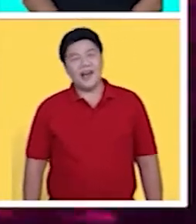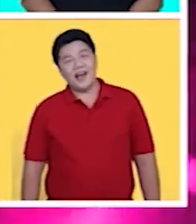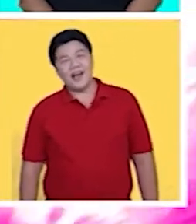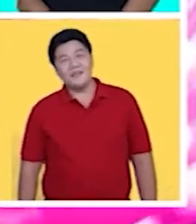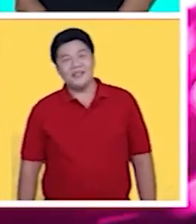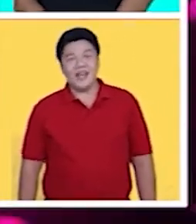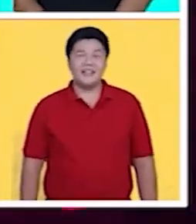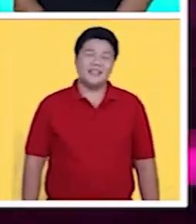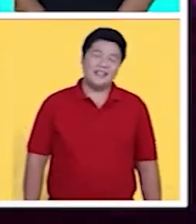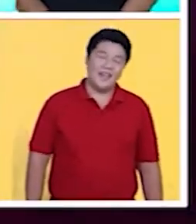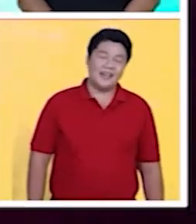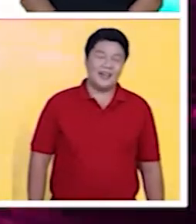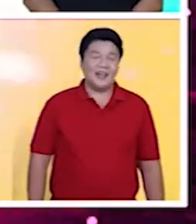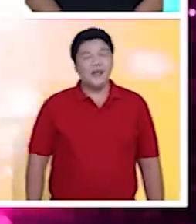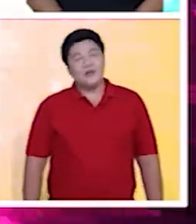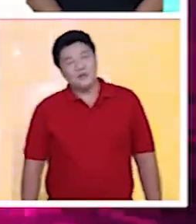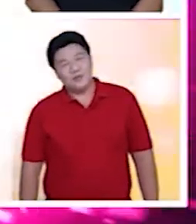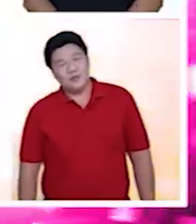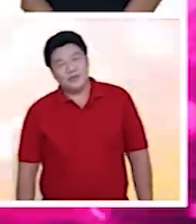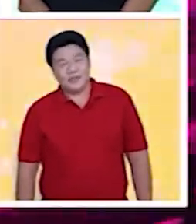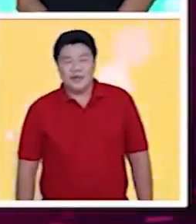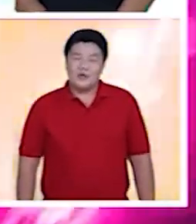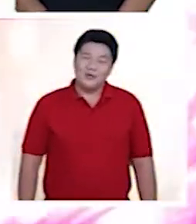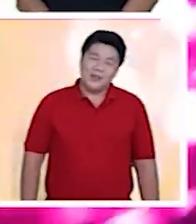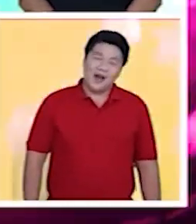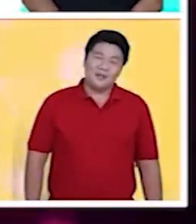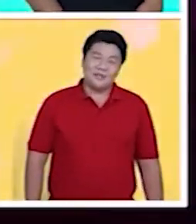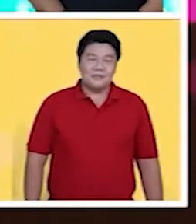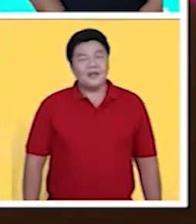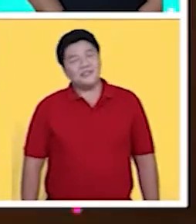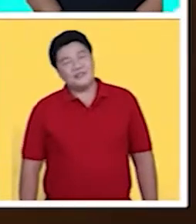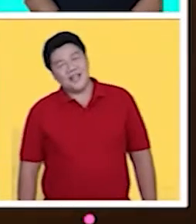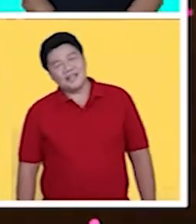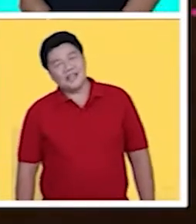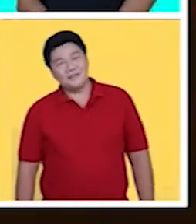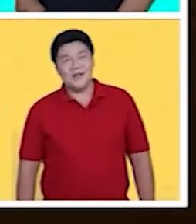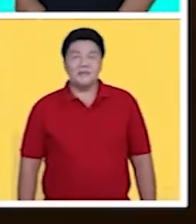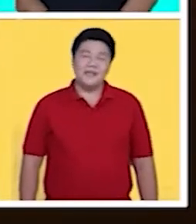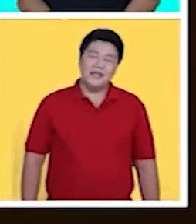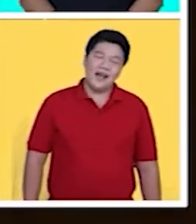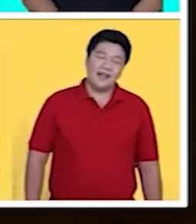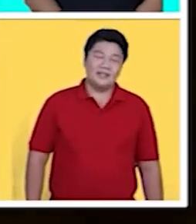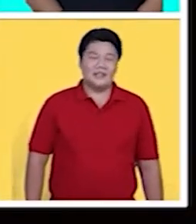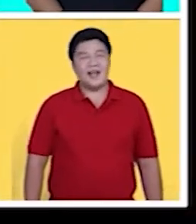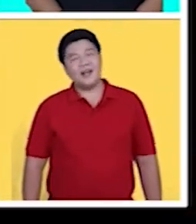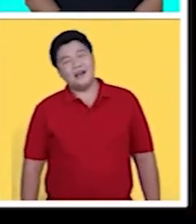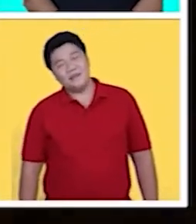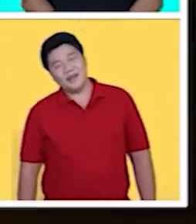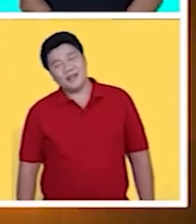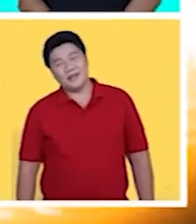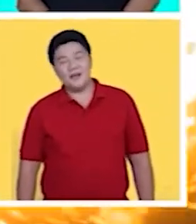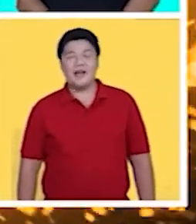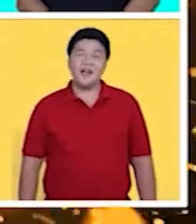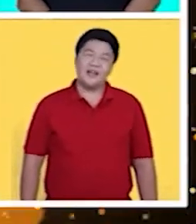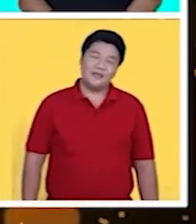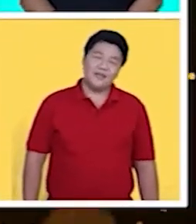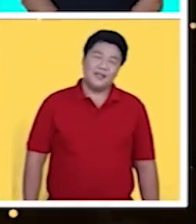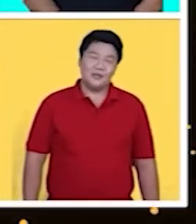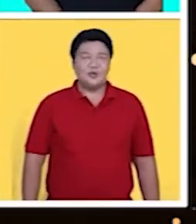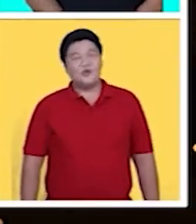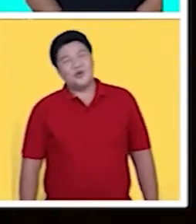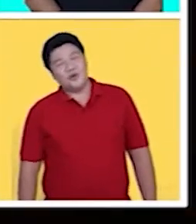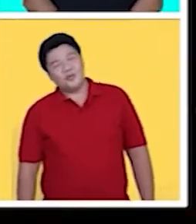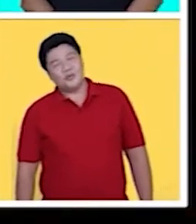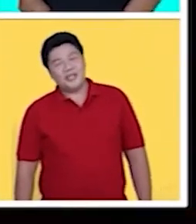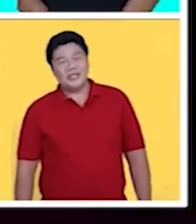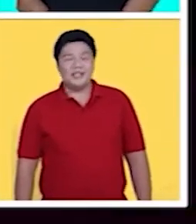ipahayag ang damdamin at ideya. Kumuhit, umawit, magsulat at magbilang sa gabay ng ating